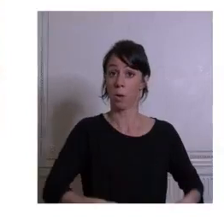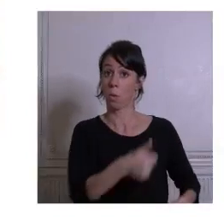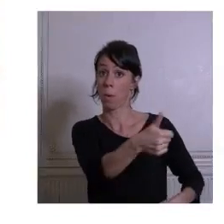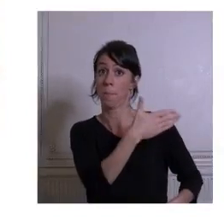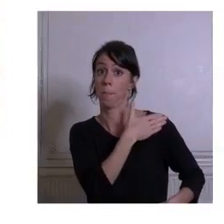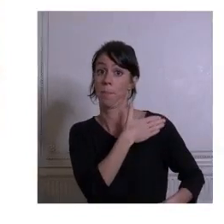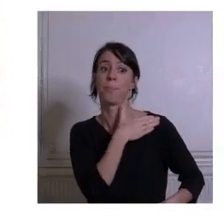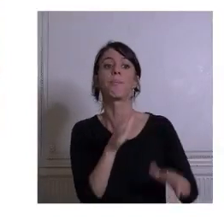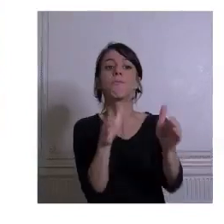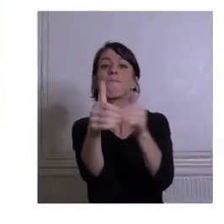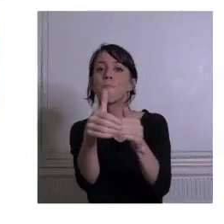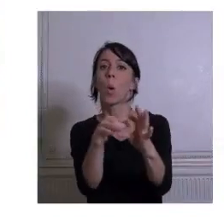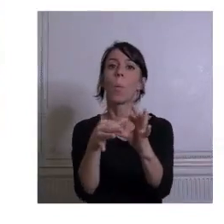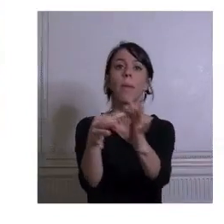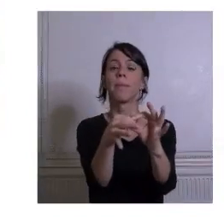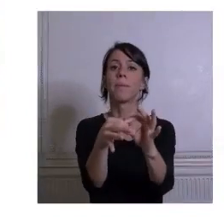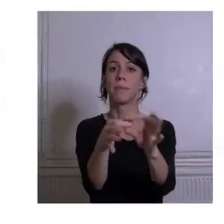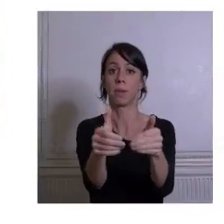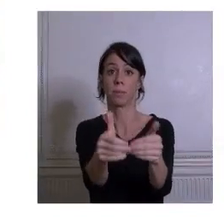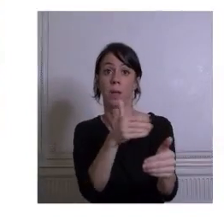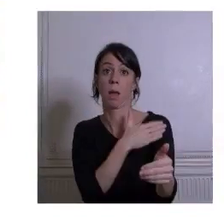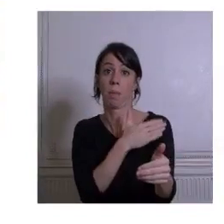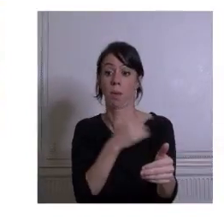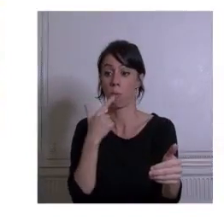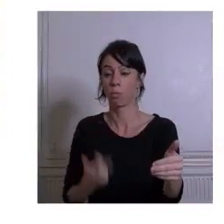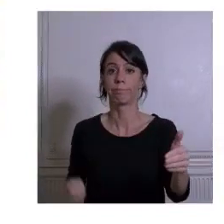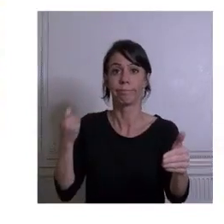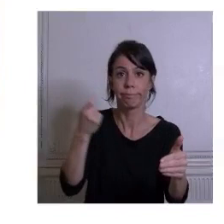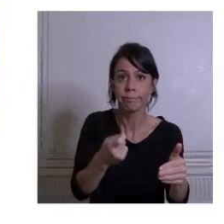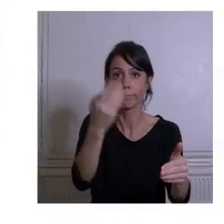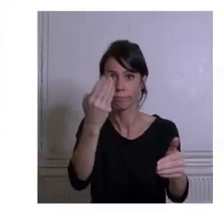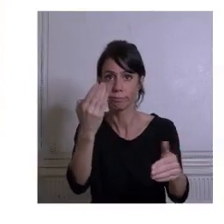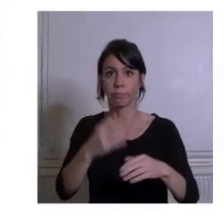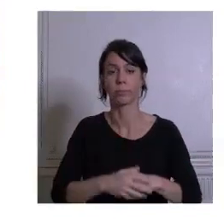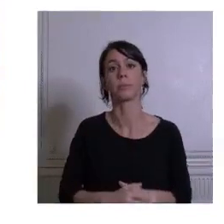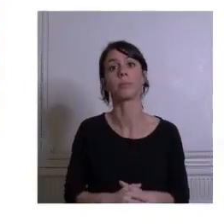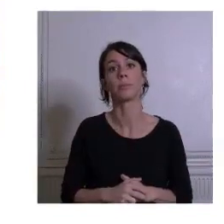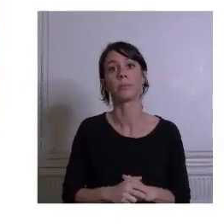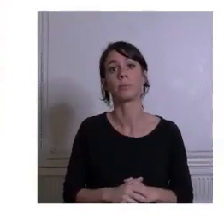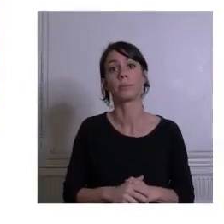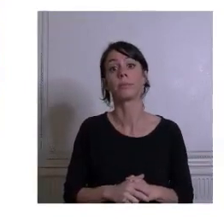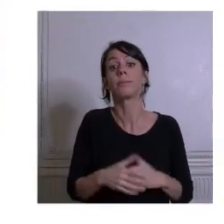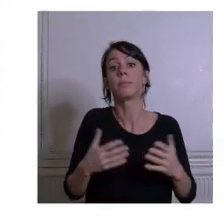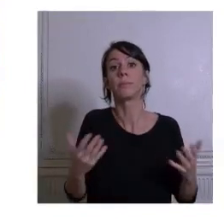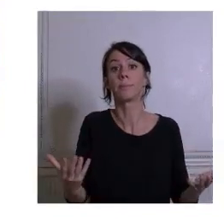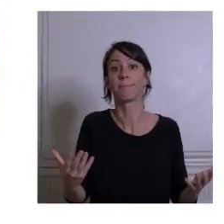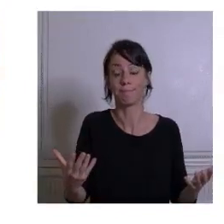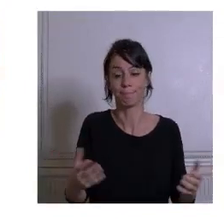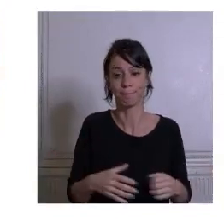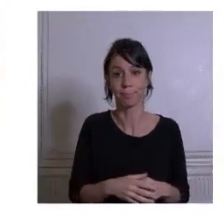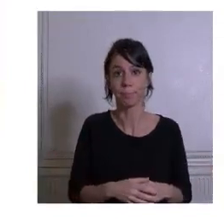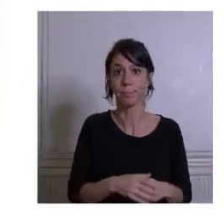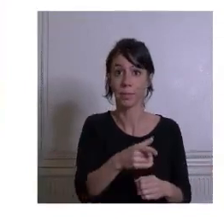Mission locale des graves sur l'Assemblée générale conseil d'administration. Madame Dumont. La maison de retraite